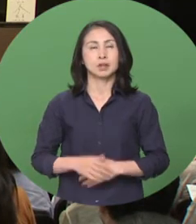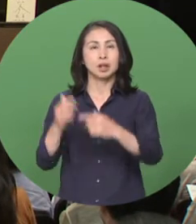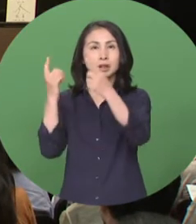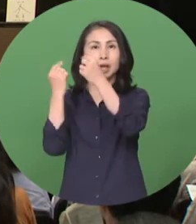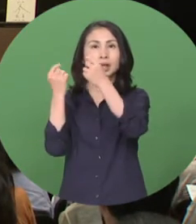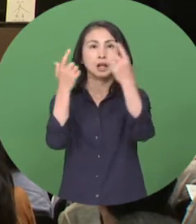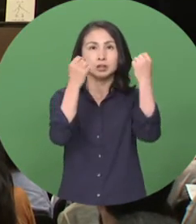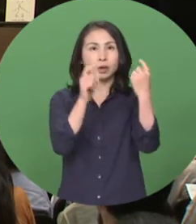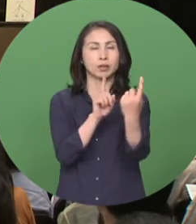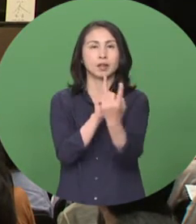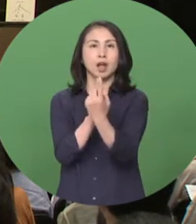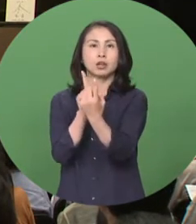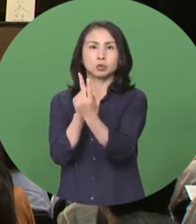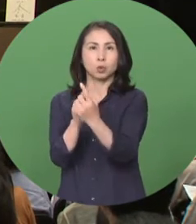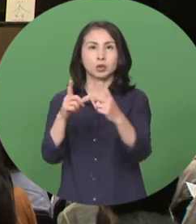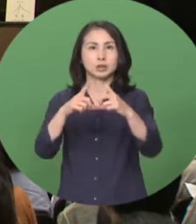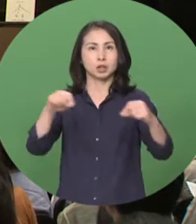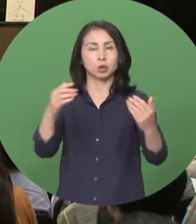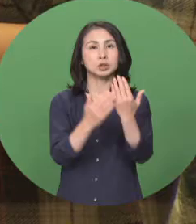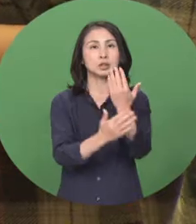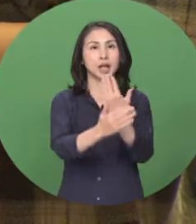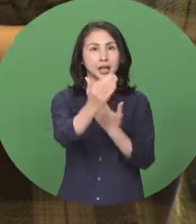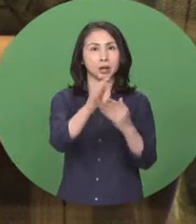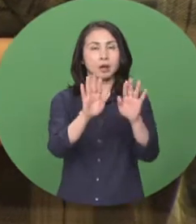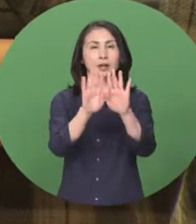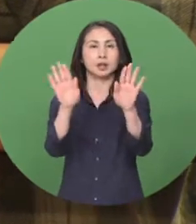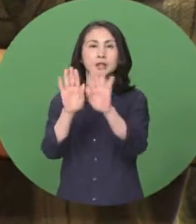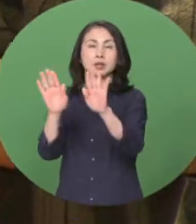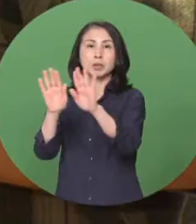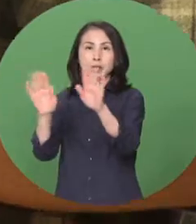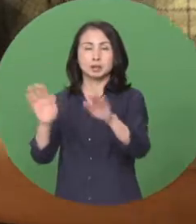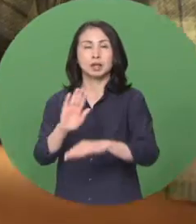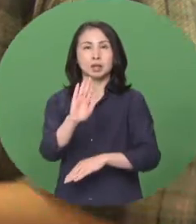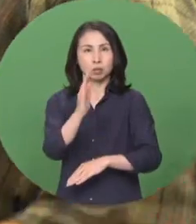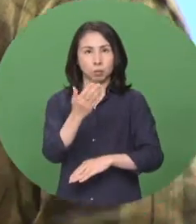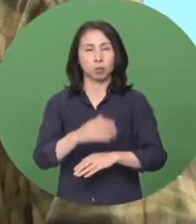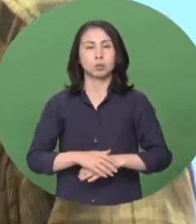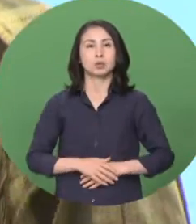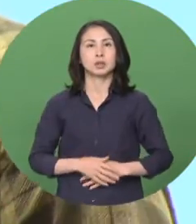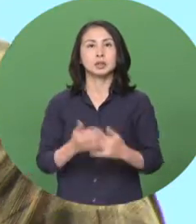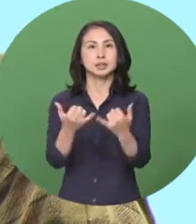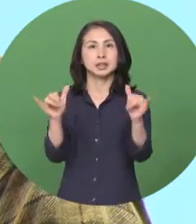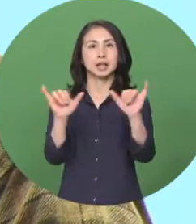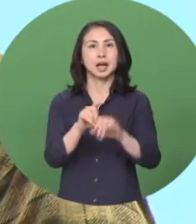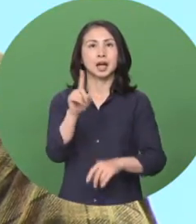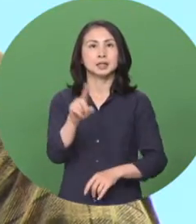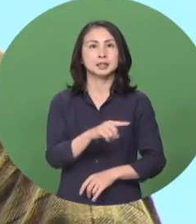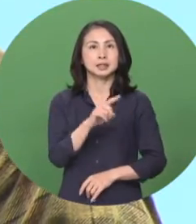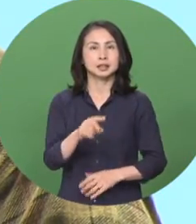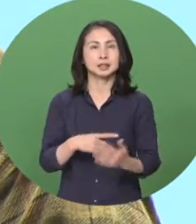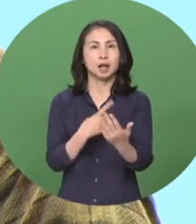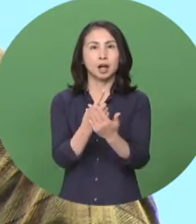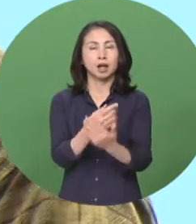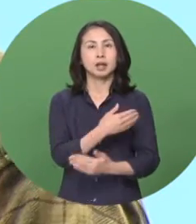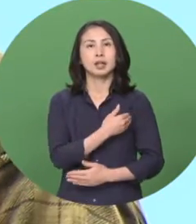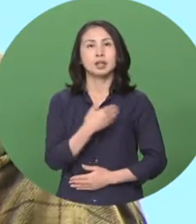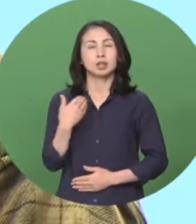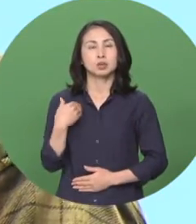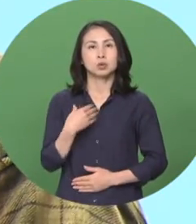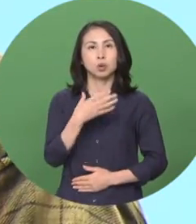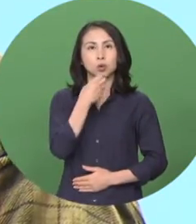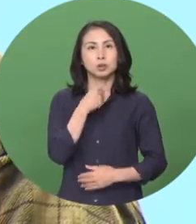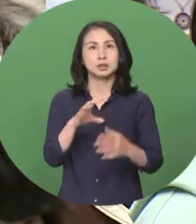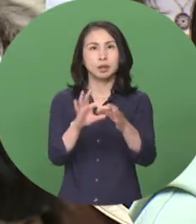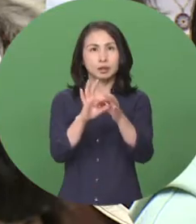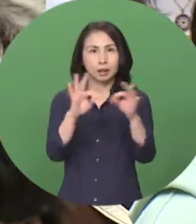大学生を対象にした全国大会は各地で開催されていますが、社会人も参加できる年齢制限